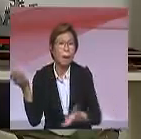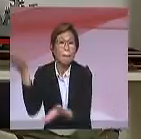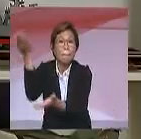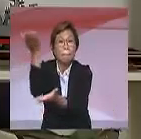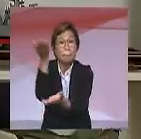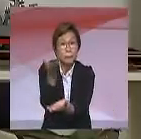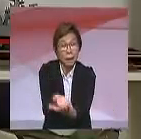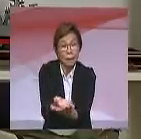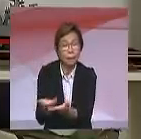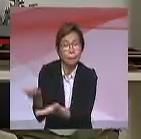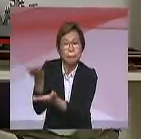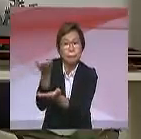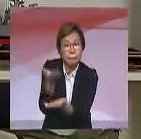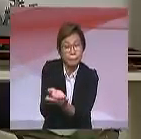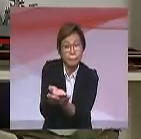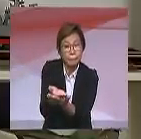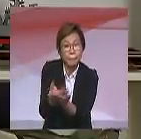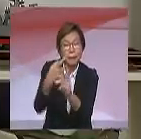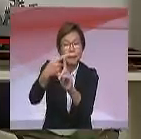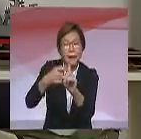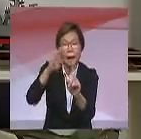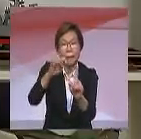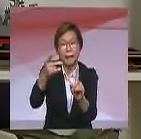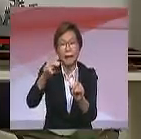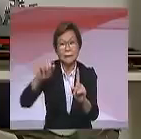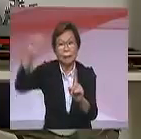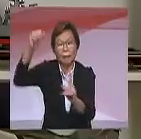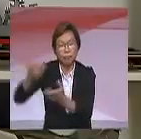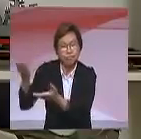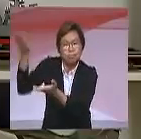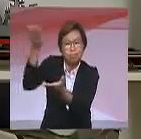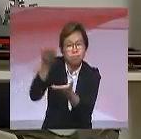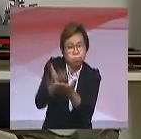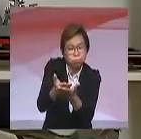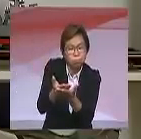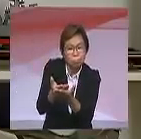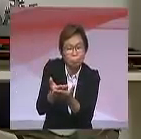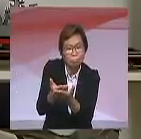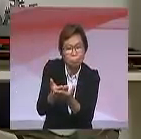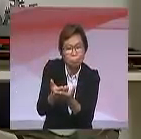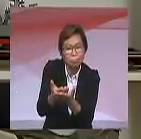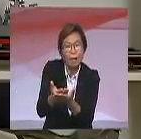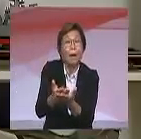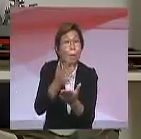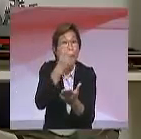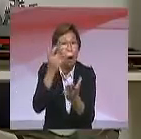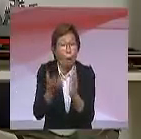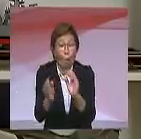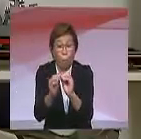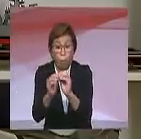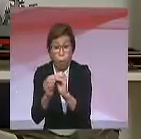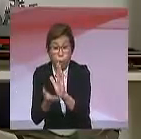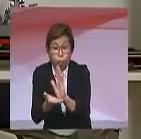pembentangan daripada MKN Sabah berkenaan dengan peningkatan kes